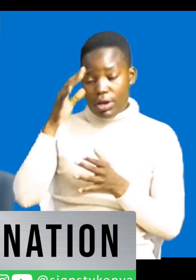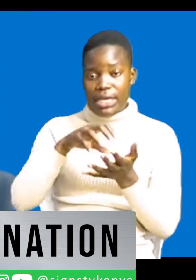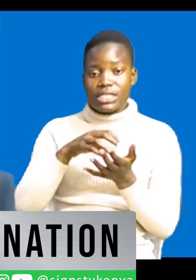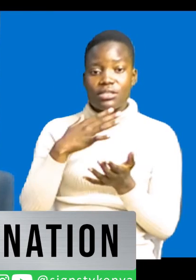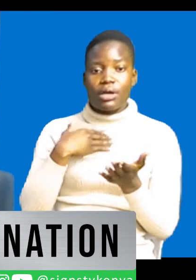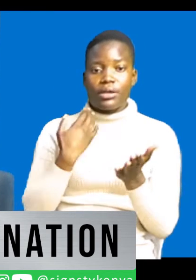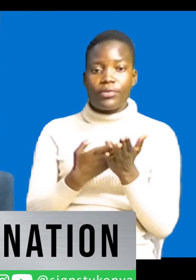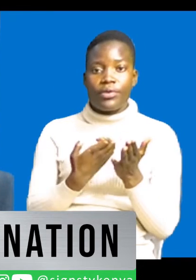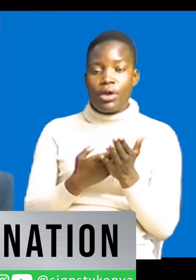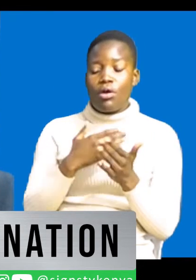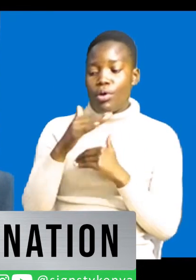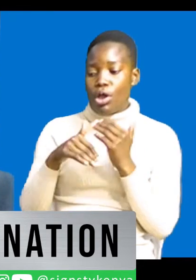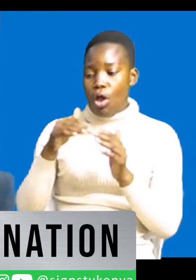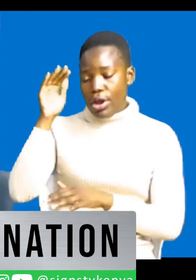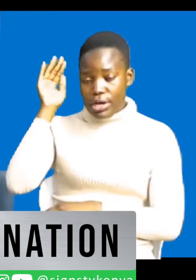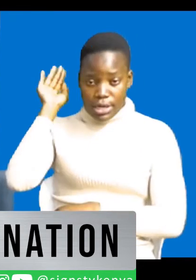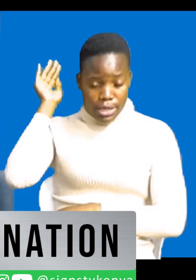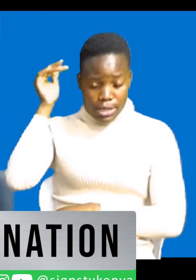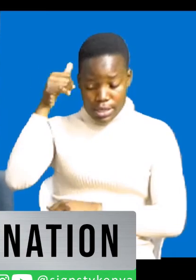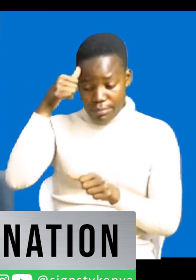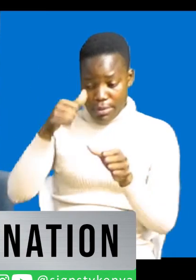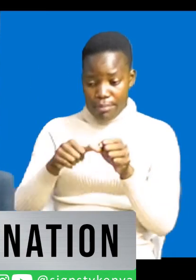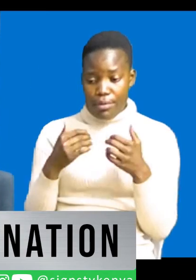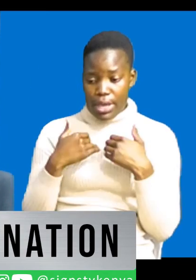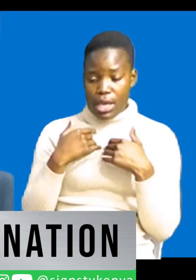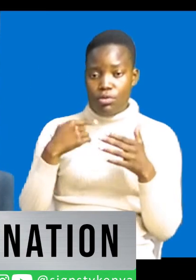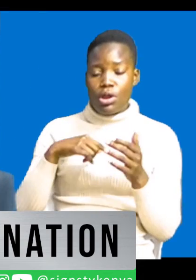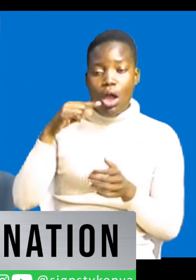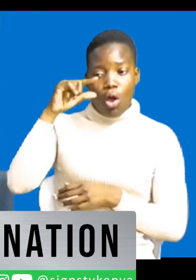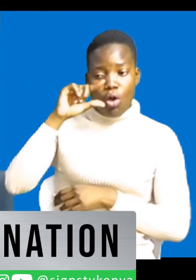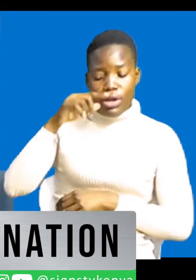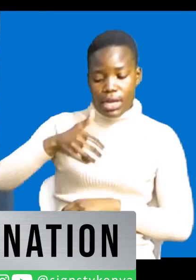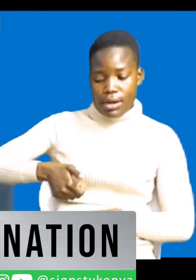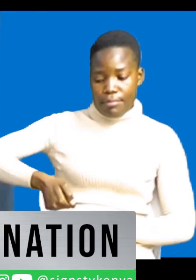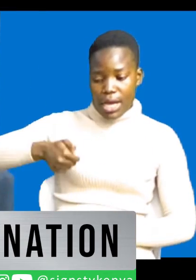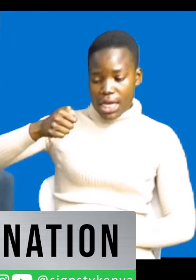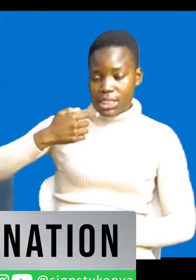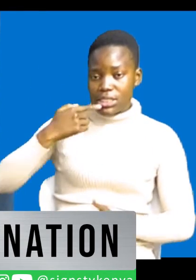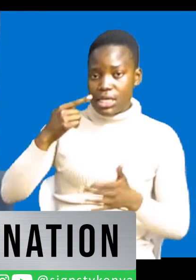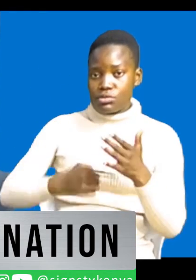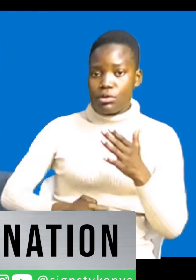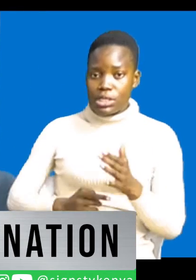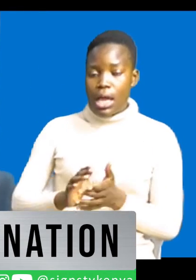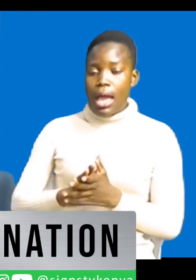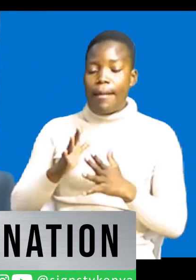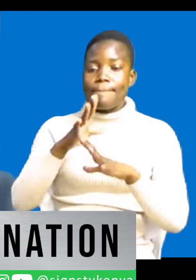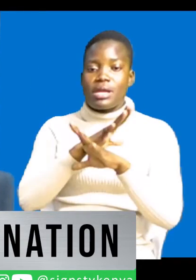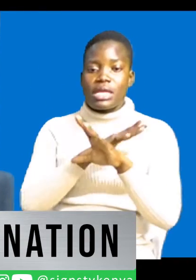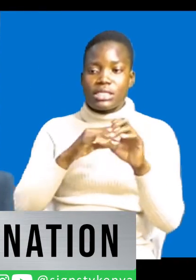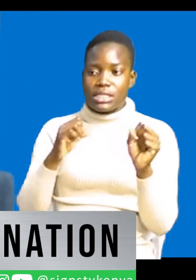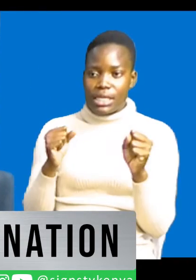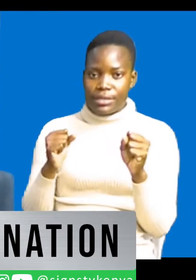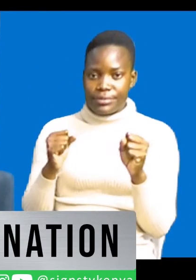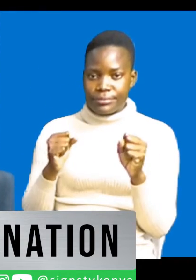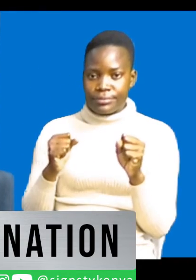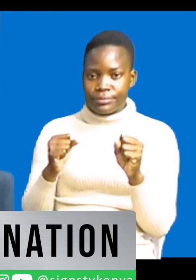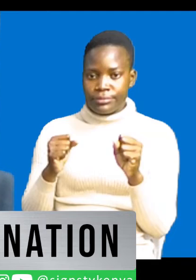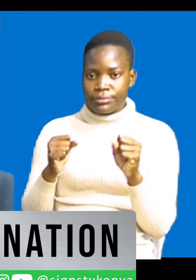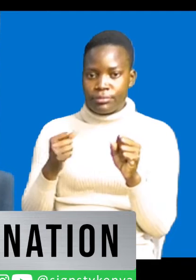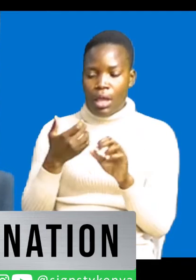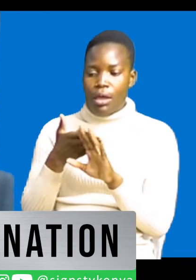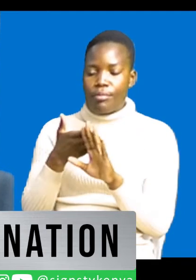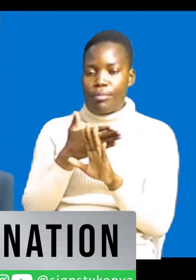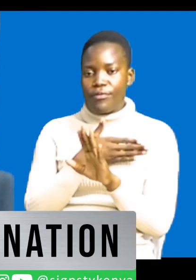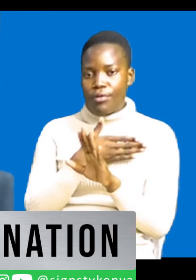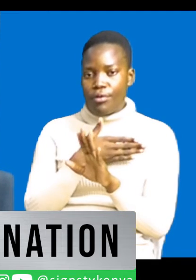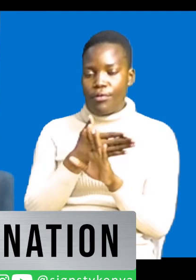remember mambo ya Goldenberg, eh? There was somebody who, I remember the name na nimesahau jina, akisema rais ni ule